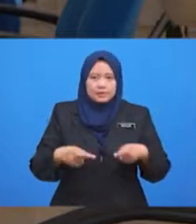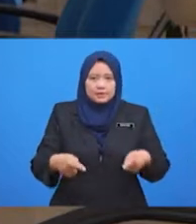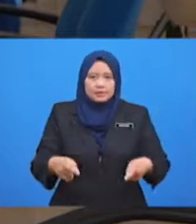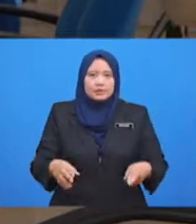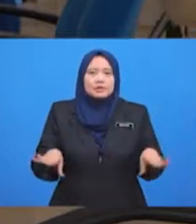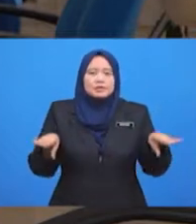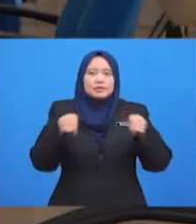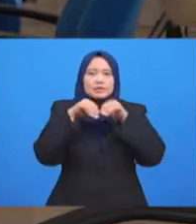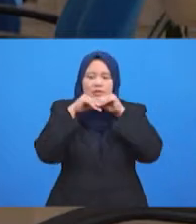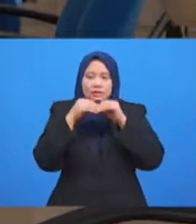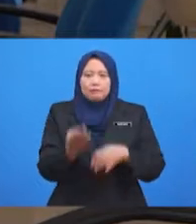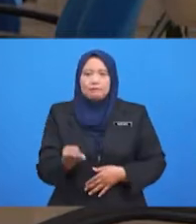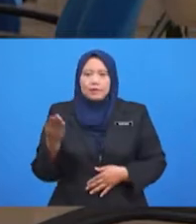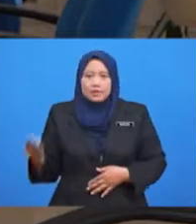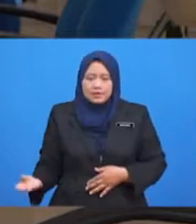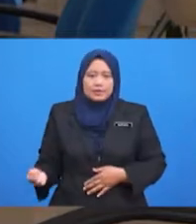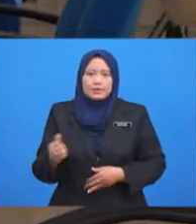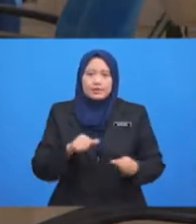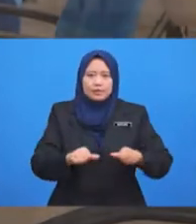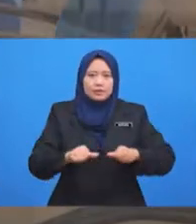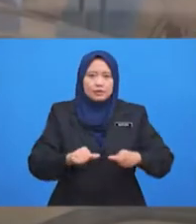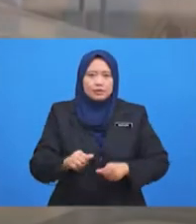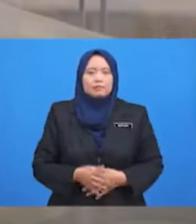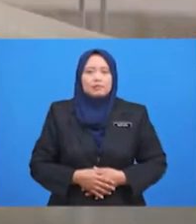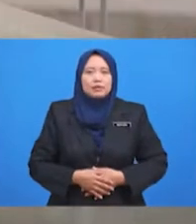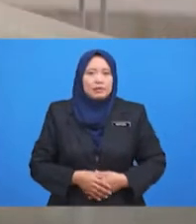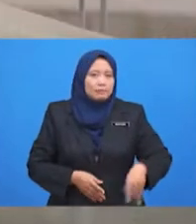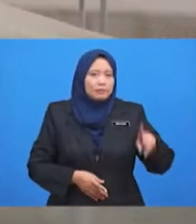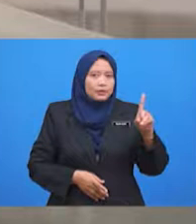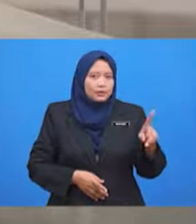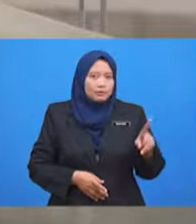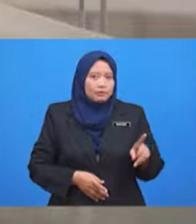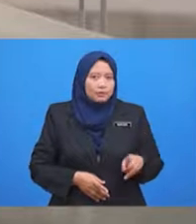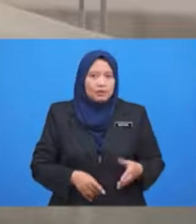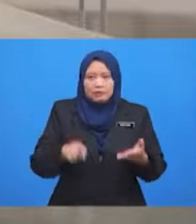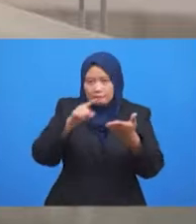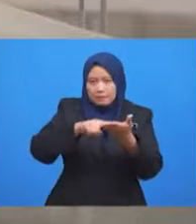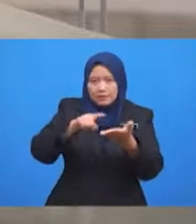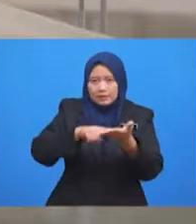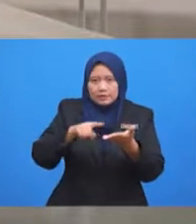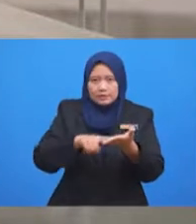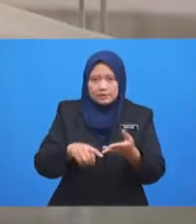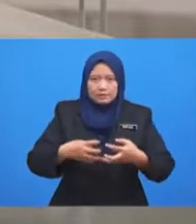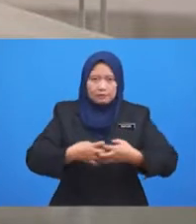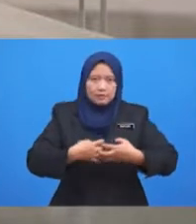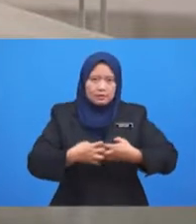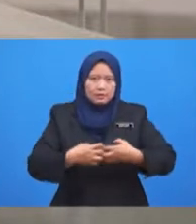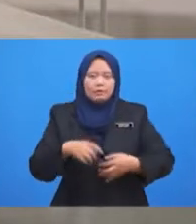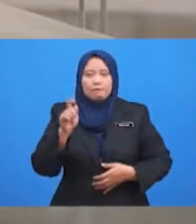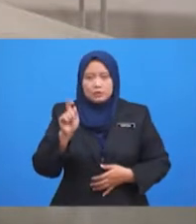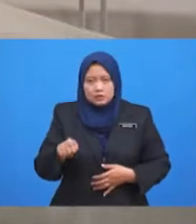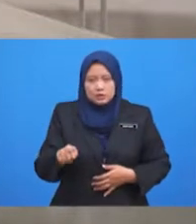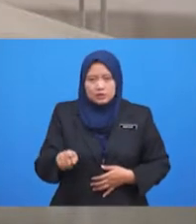bahan aktif. Yang pertama, periksa mesin untuk memastikan prop berfungsi. Pasangkan mesin